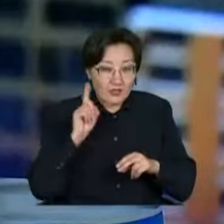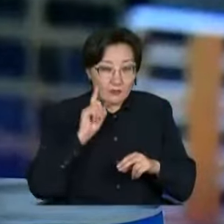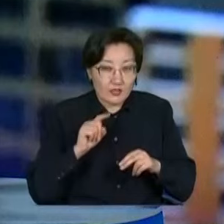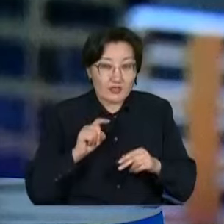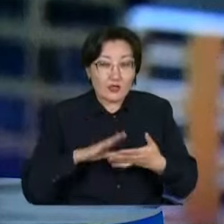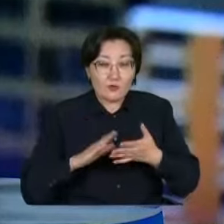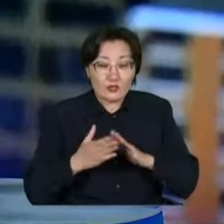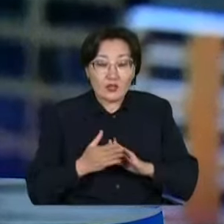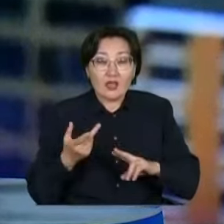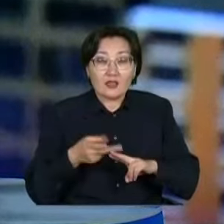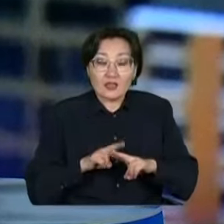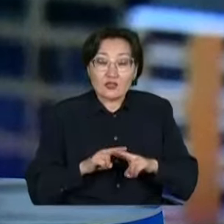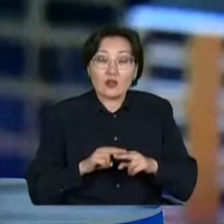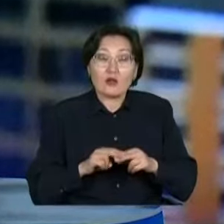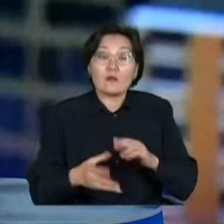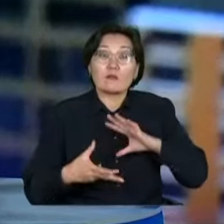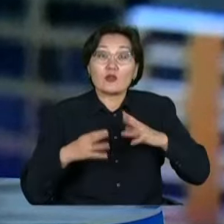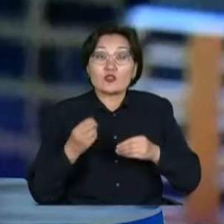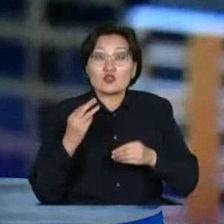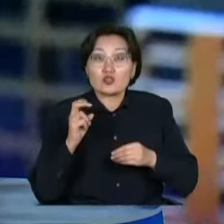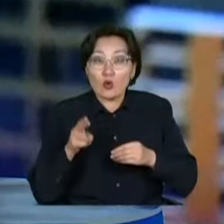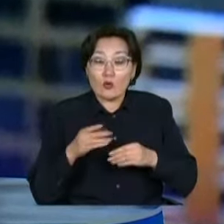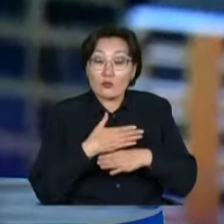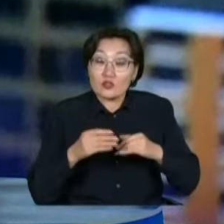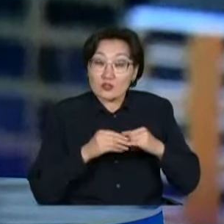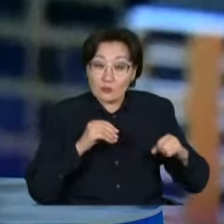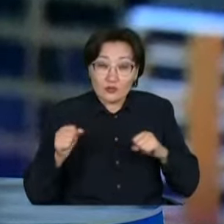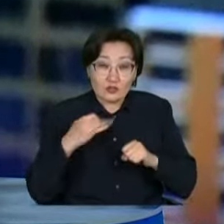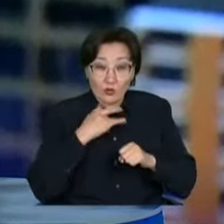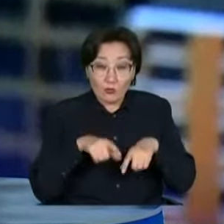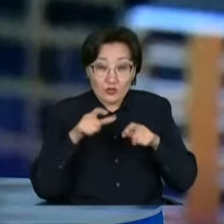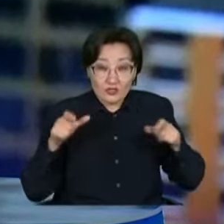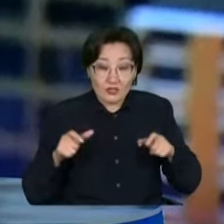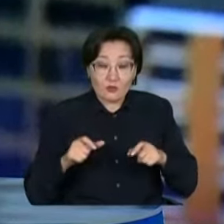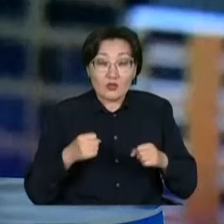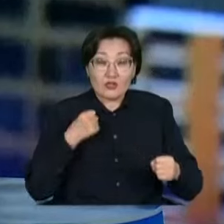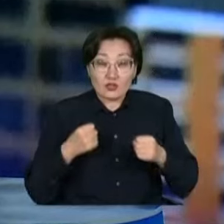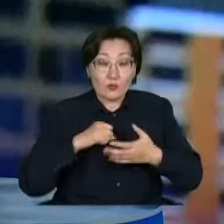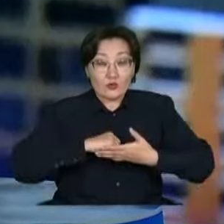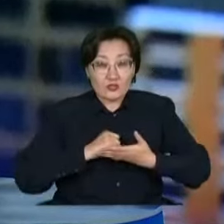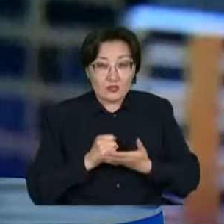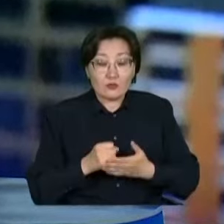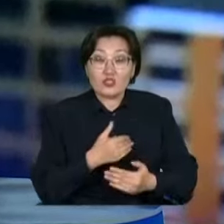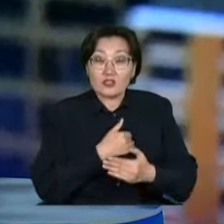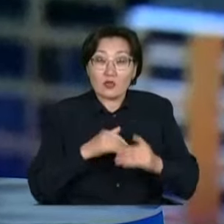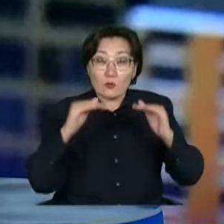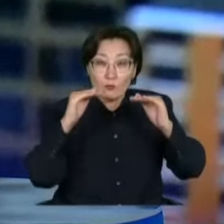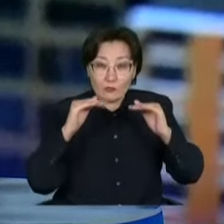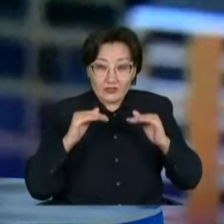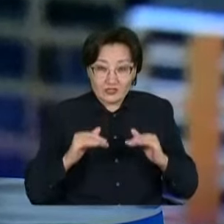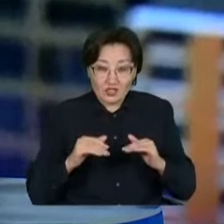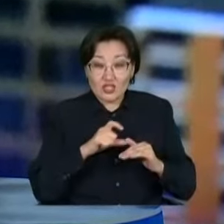явление, которое вызвано шоком после подземных толчков. Однако многие алматинцы крепко утвердились в желании спуститься